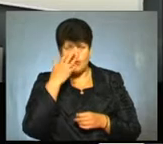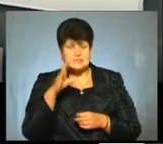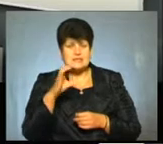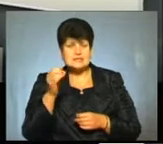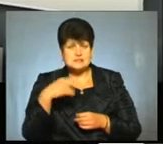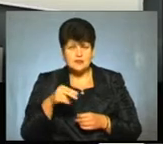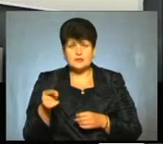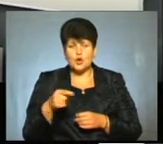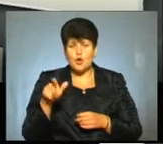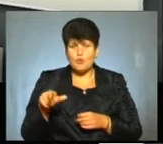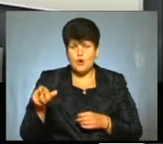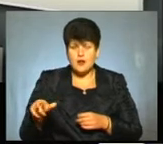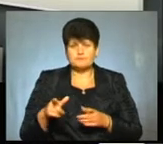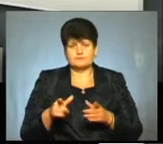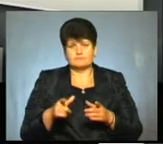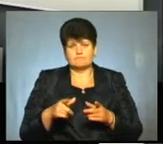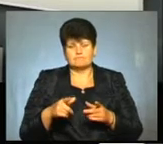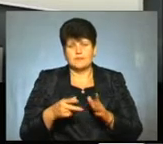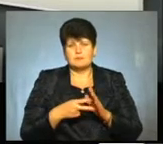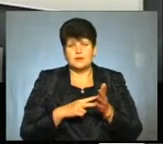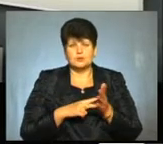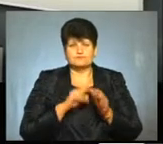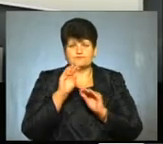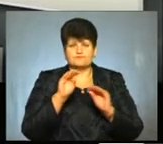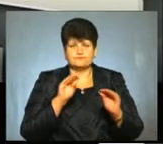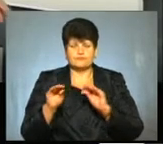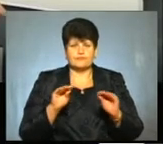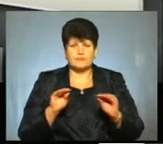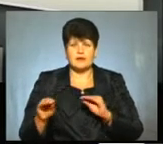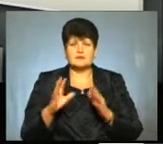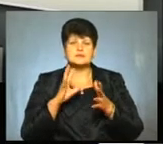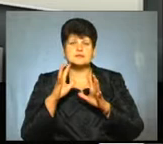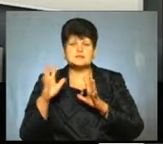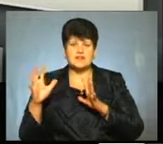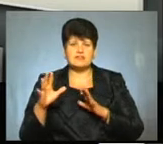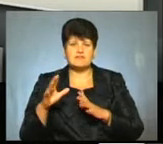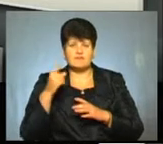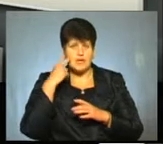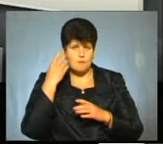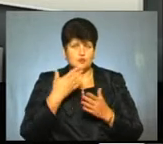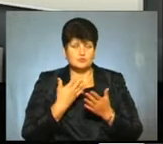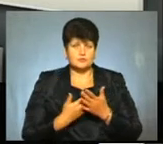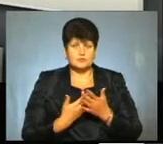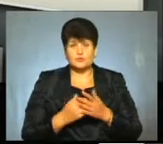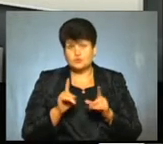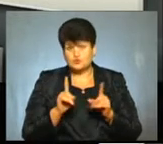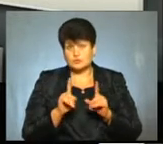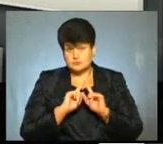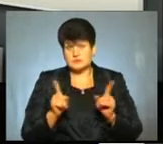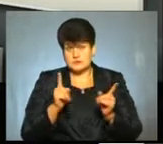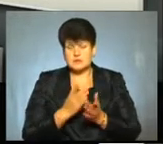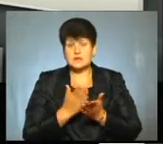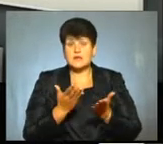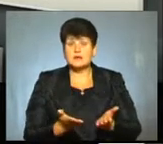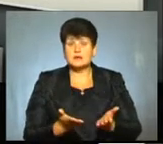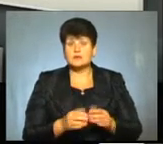тернополянин пропонує облаштувати японський сад в парку Топільча, облаштувати таку локацію повністю в японському стилі. Ну, чому ж,